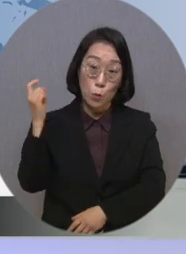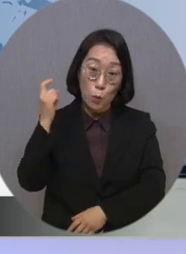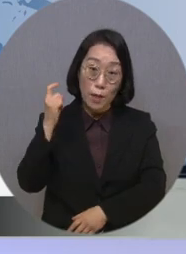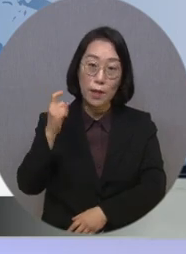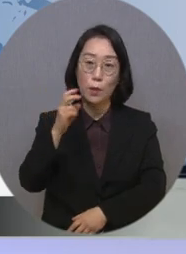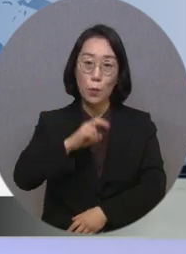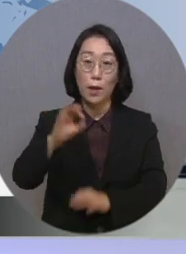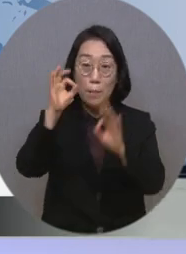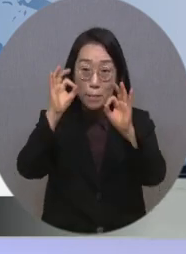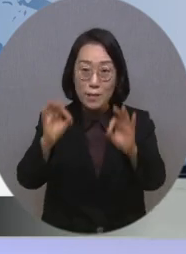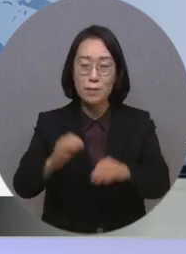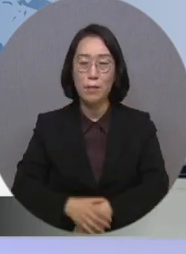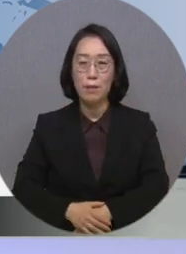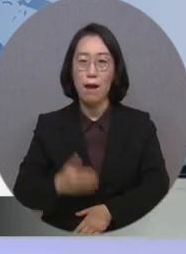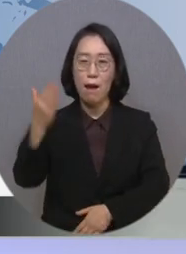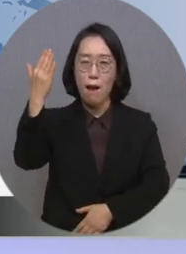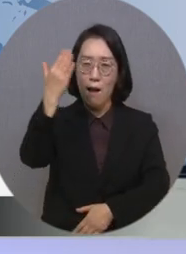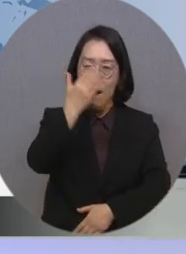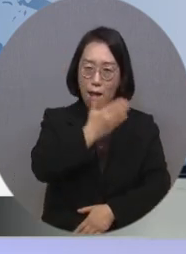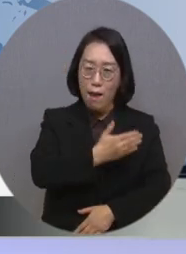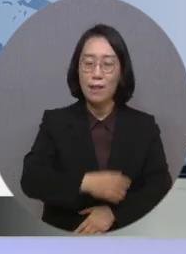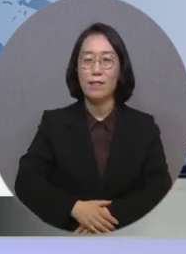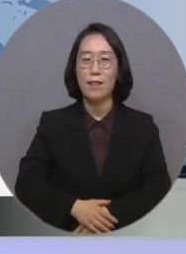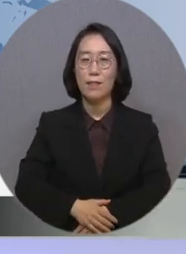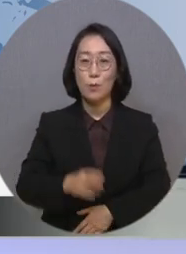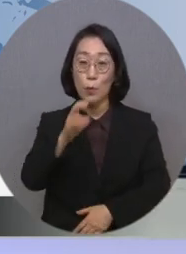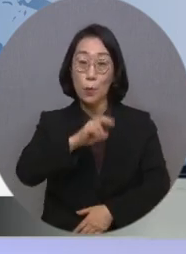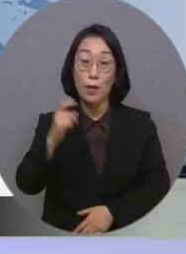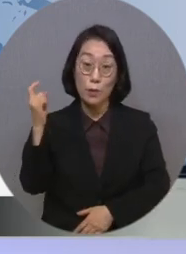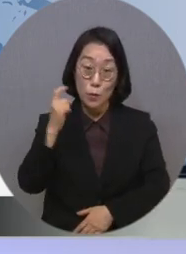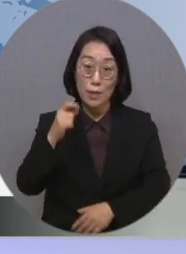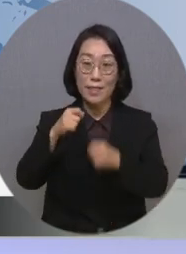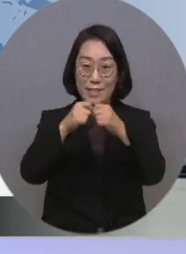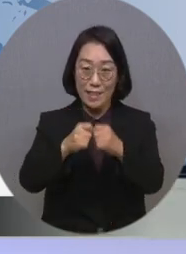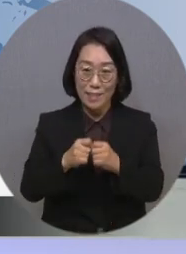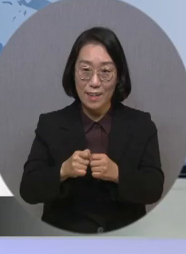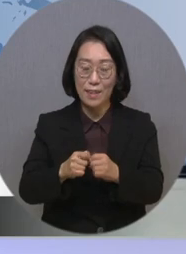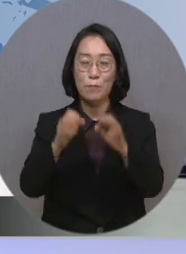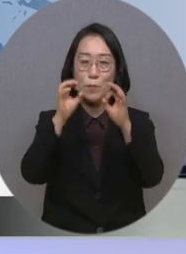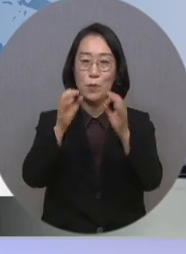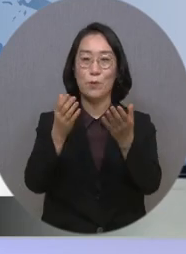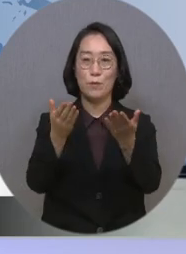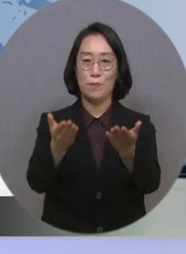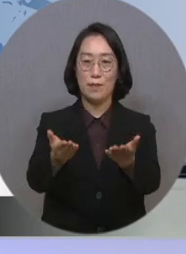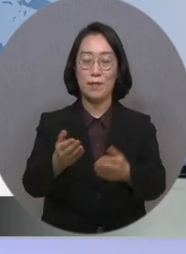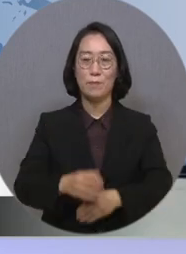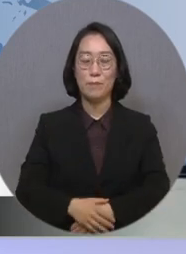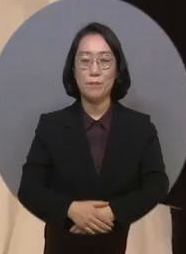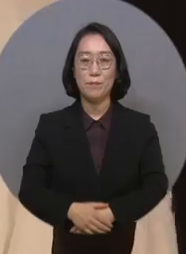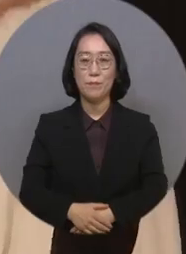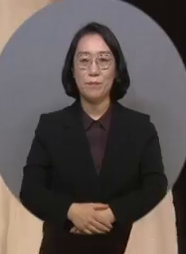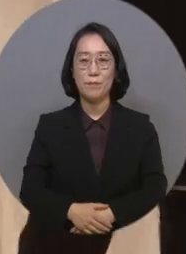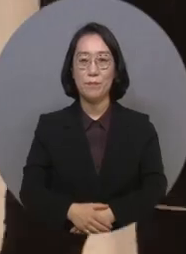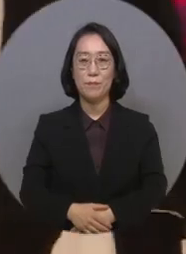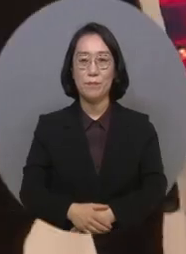만나봤습니다. 맑고 아름다운 천사의 하모니를 박성용 기자가 자세히 전해드립니다.